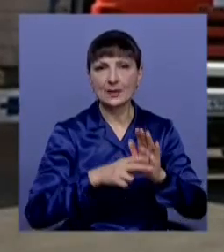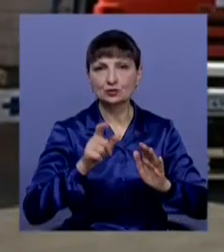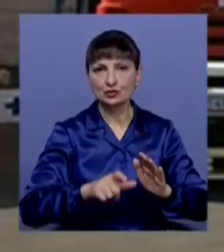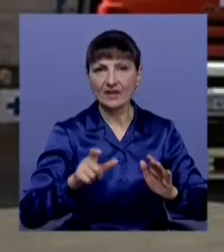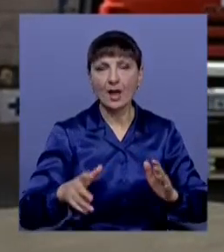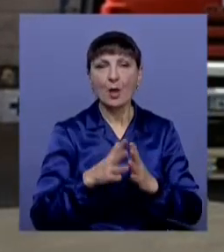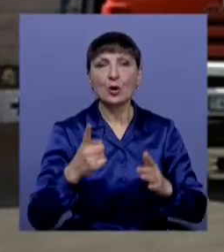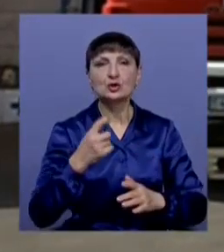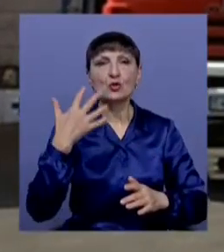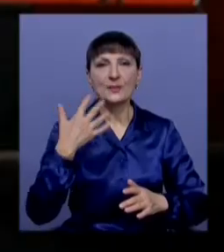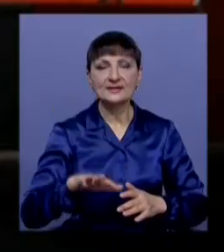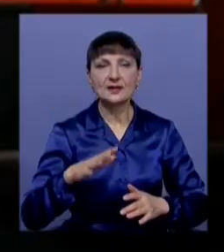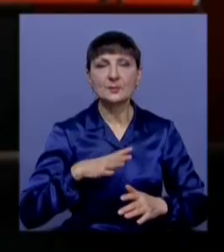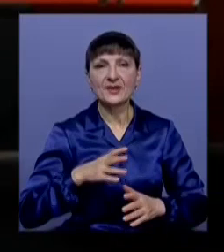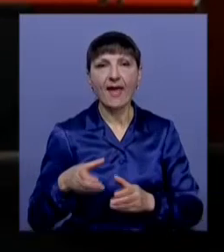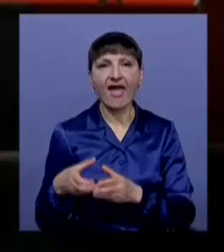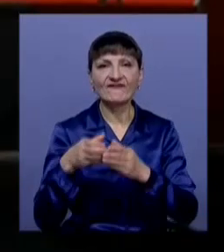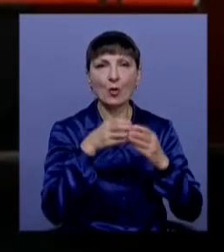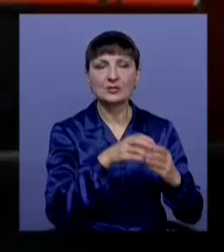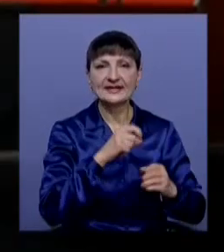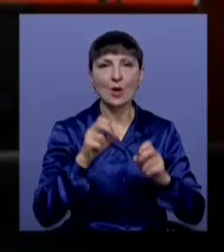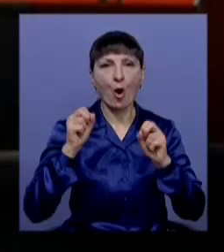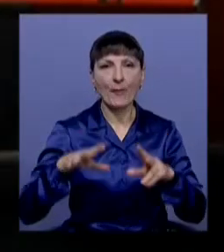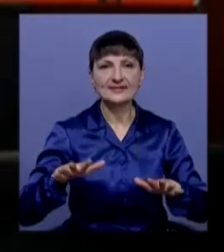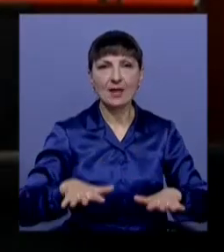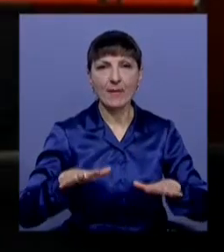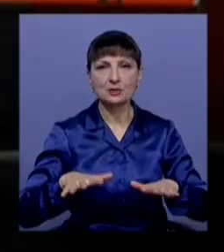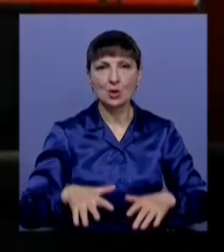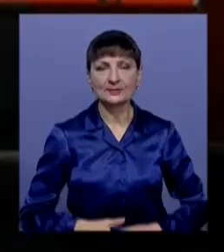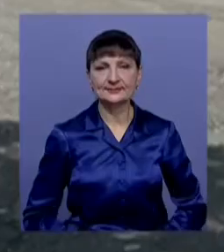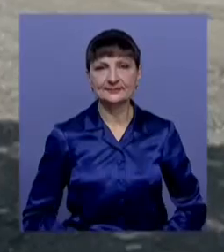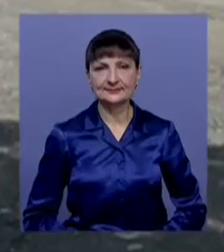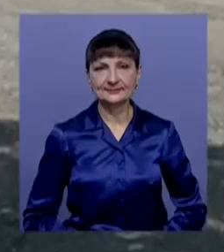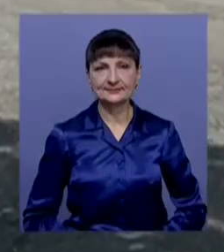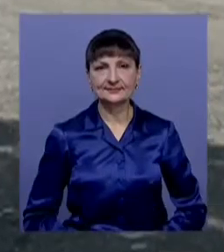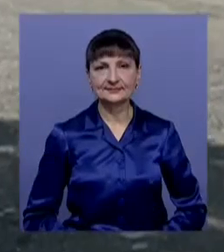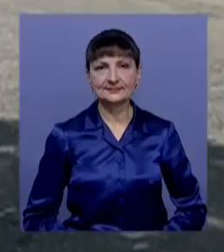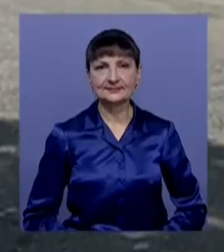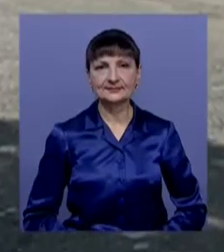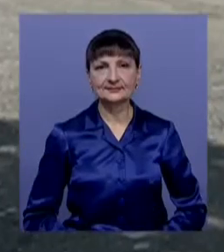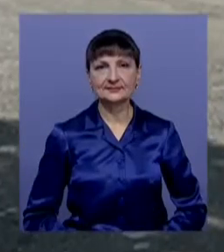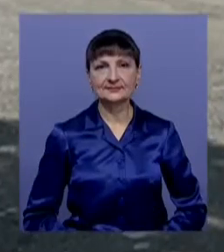и более 150 были эвакуированы из опасных зон. Денис Земцов, Арсен Сандыбаев, телеканал «Алмата».